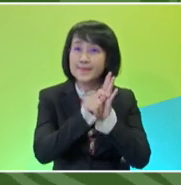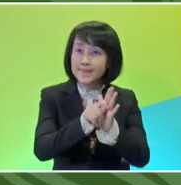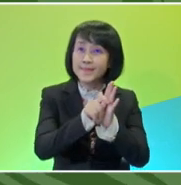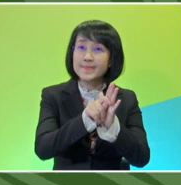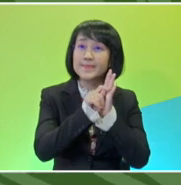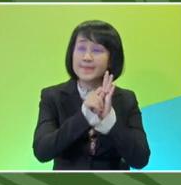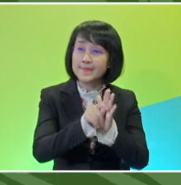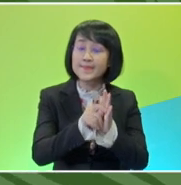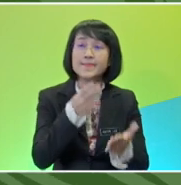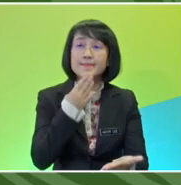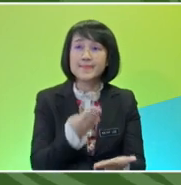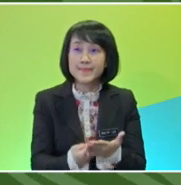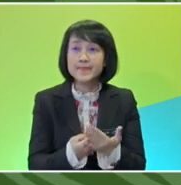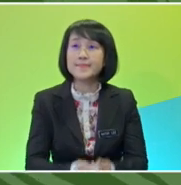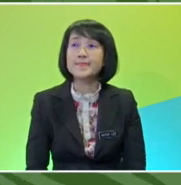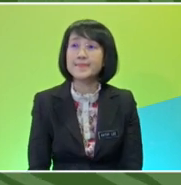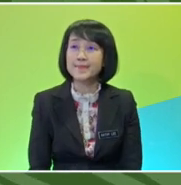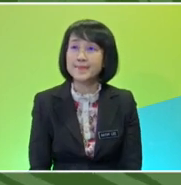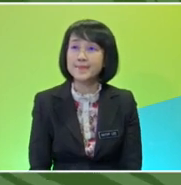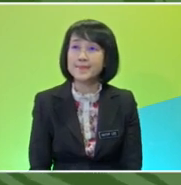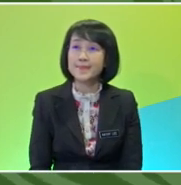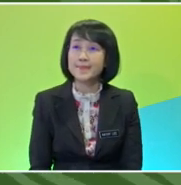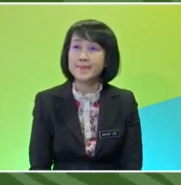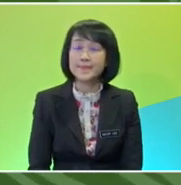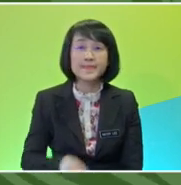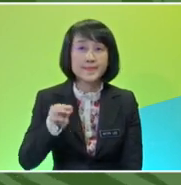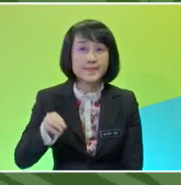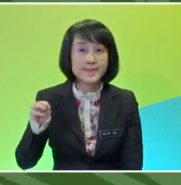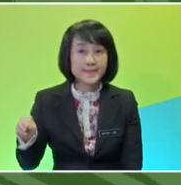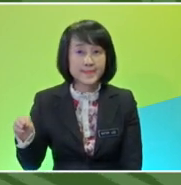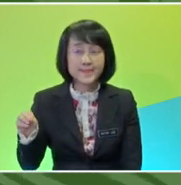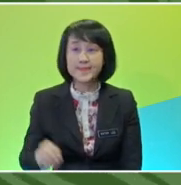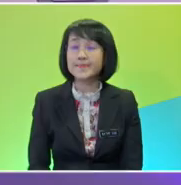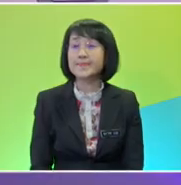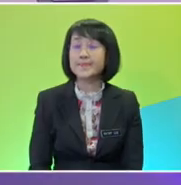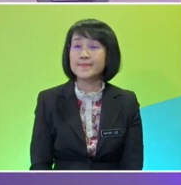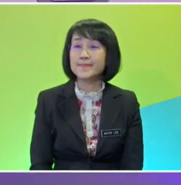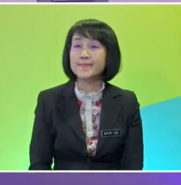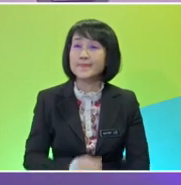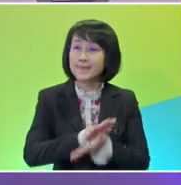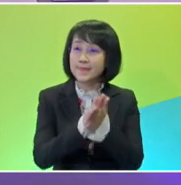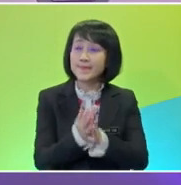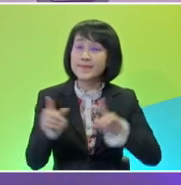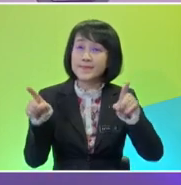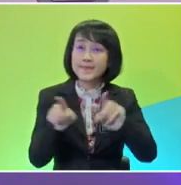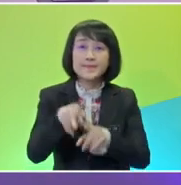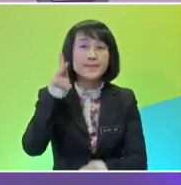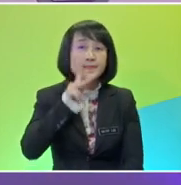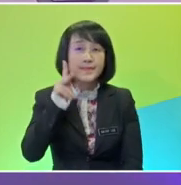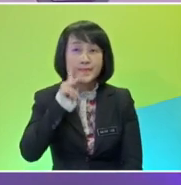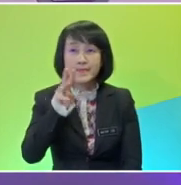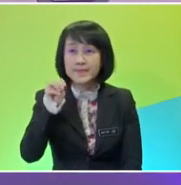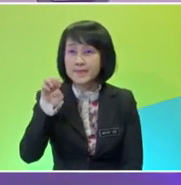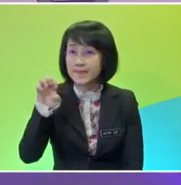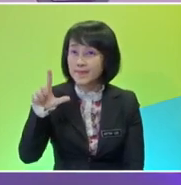yang baik jadi murid-murid jadilah kita seperti kakak Melur tadi kalau kita lihat pun